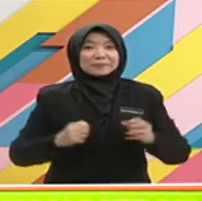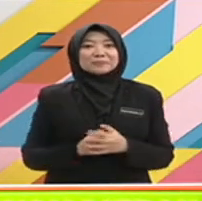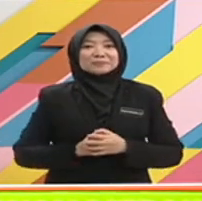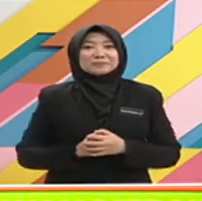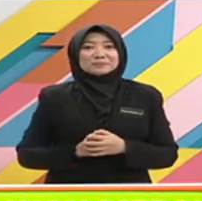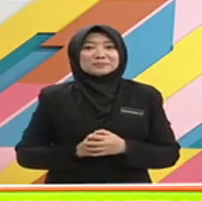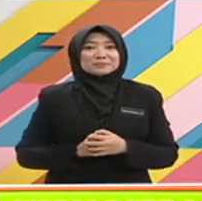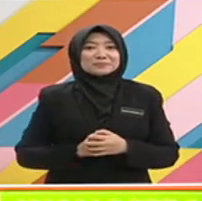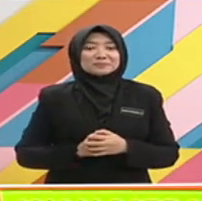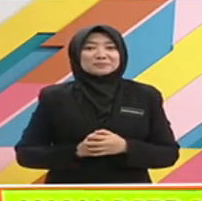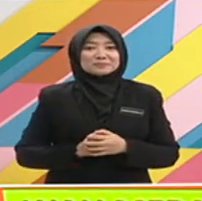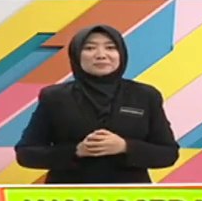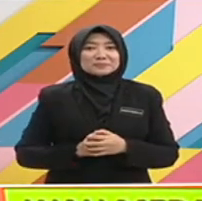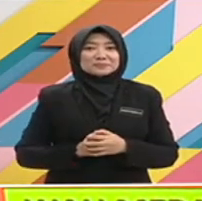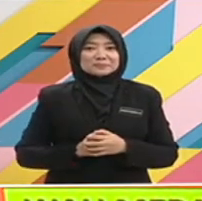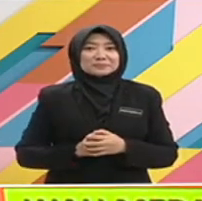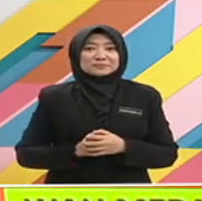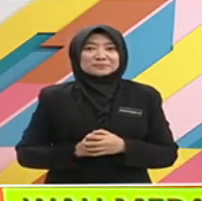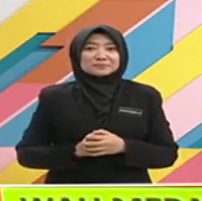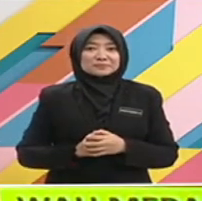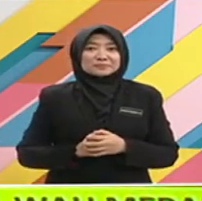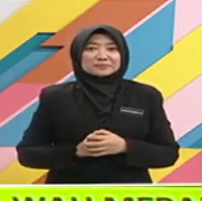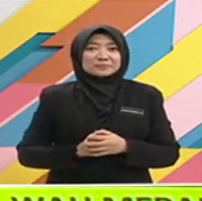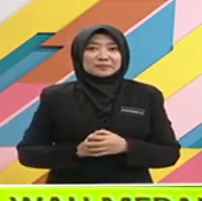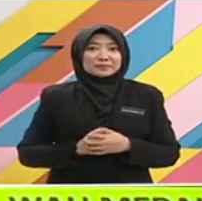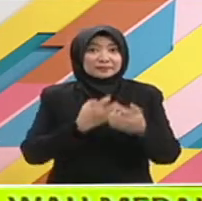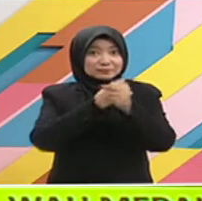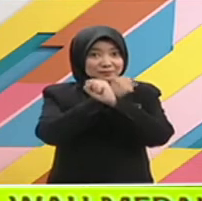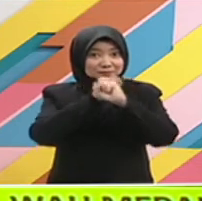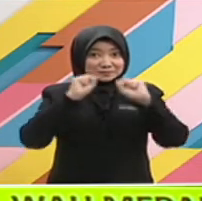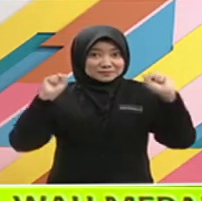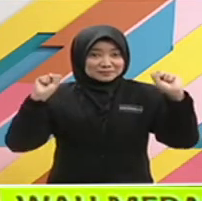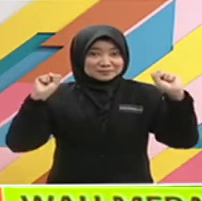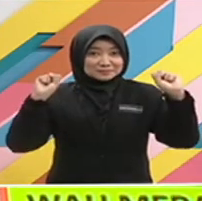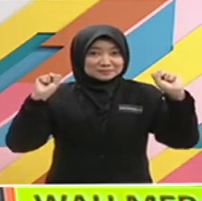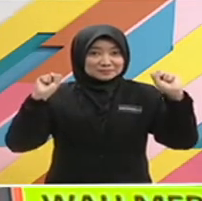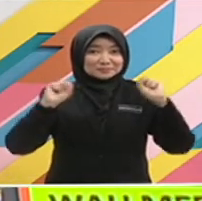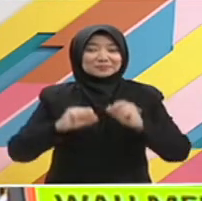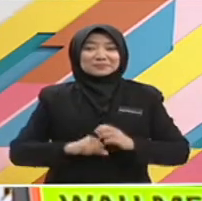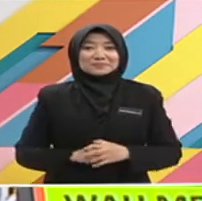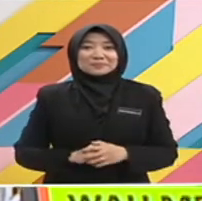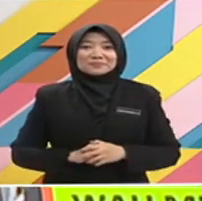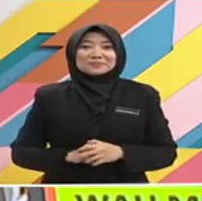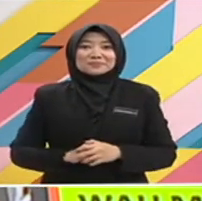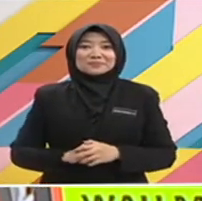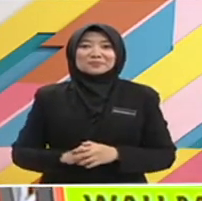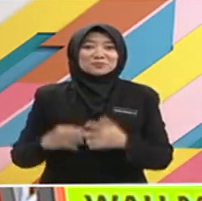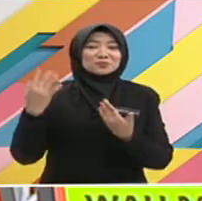yang agak sukar. Okay. Siapa yang sukakan cabaran. Baik, ready? Ha, saya pun. Lama kejap. Tak habis